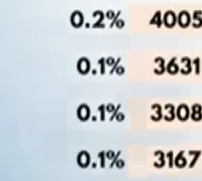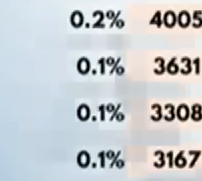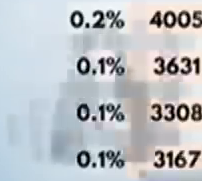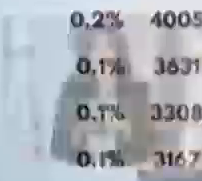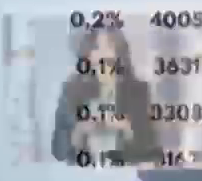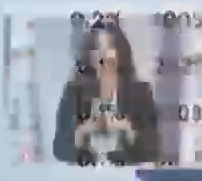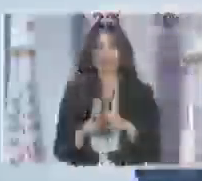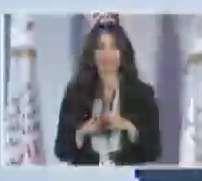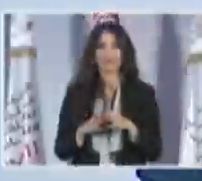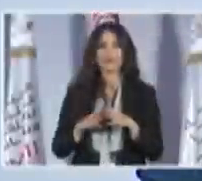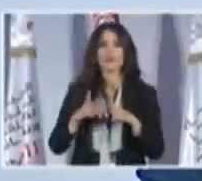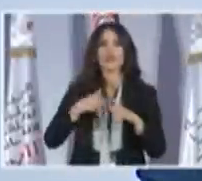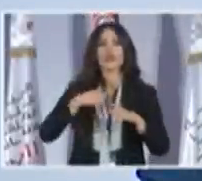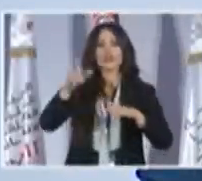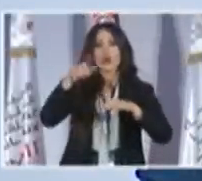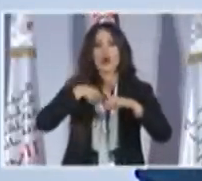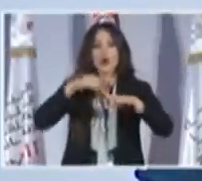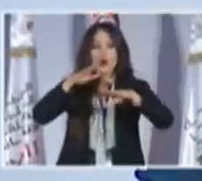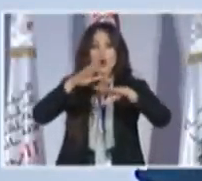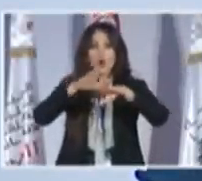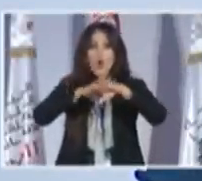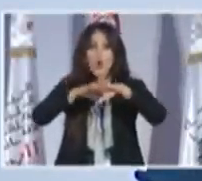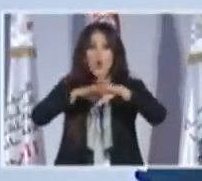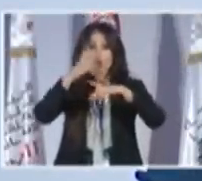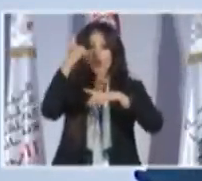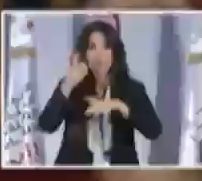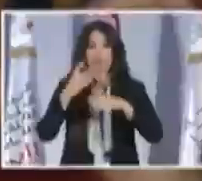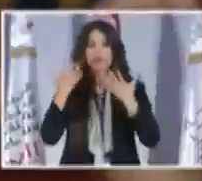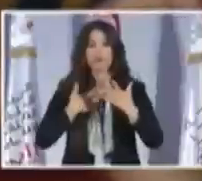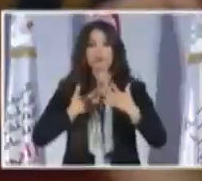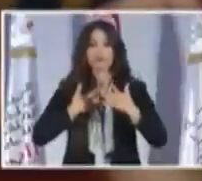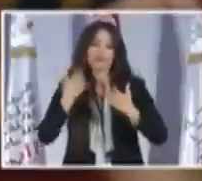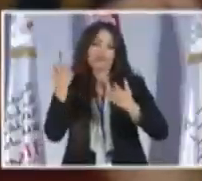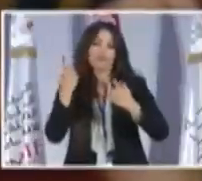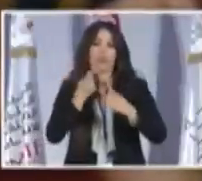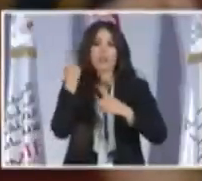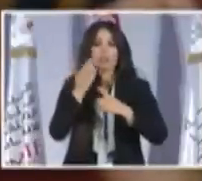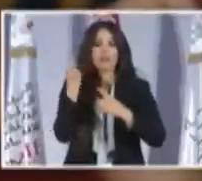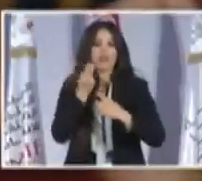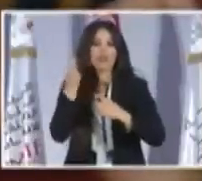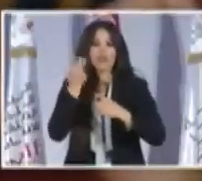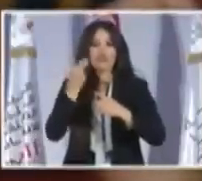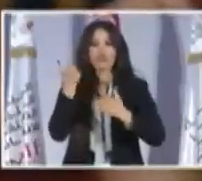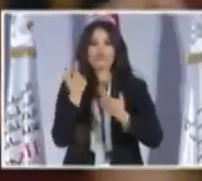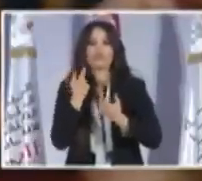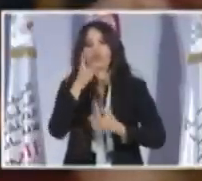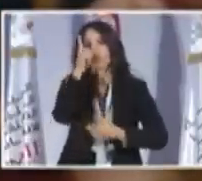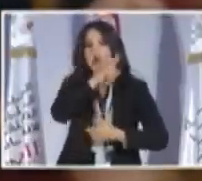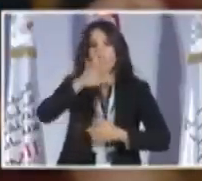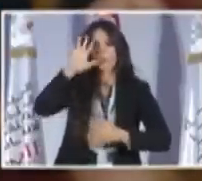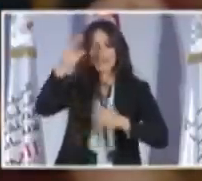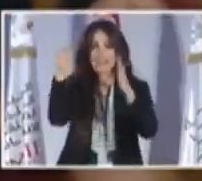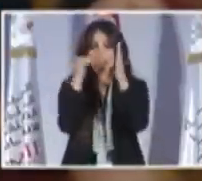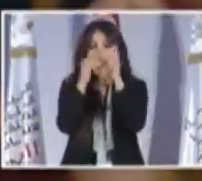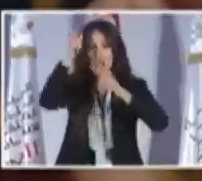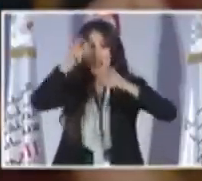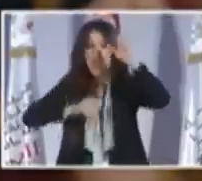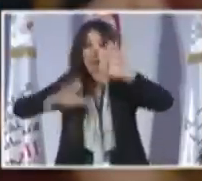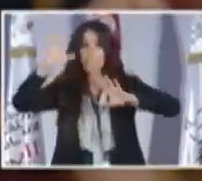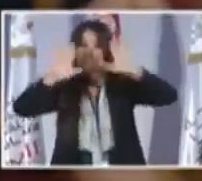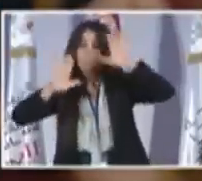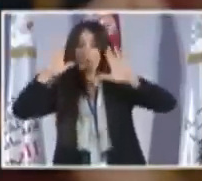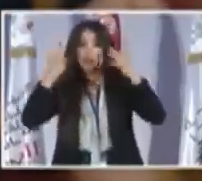يعني احنا اليوم محرومين من انه نعملوا حوارات مع خمسطاشر الف مترشح في الانتخابات التشريعيه